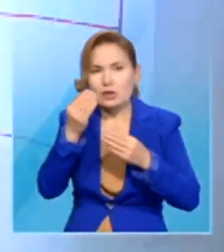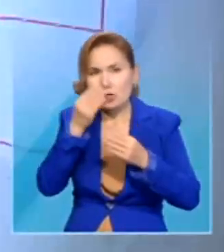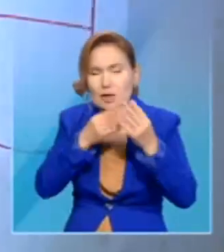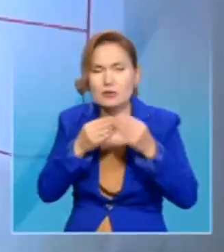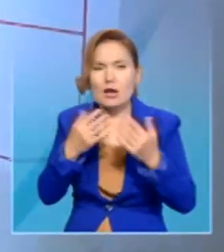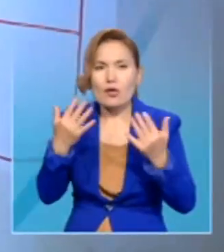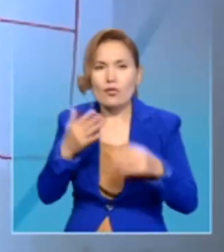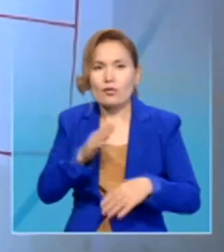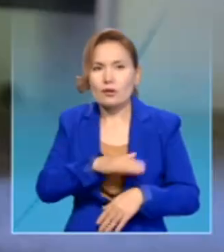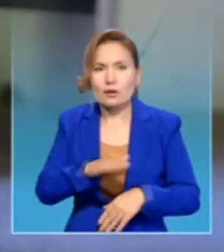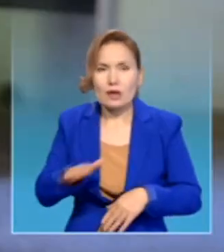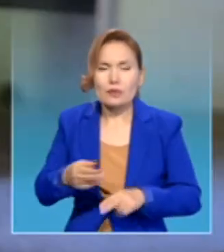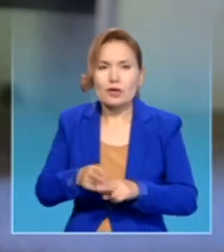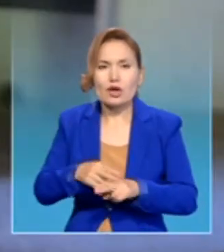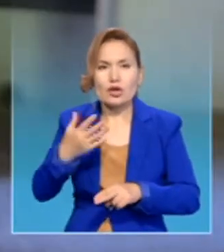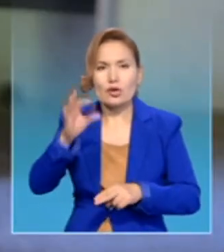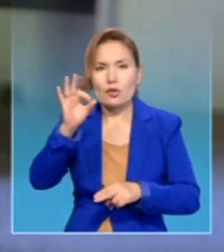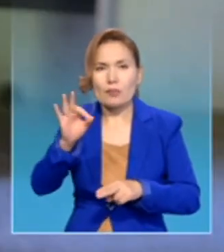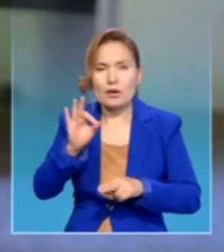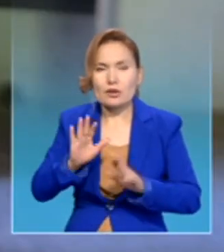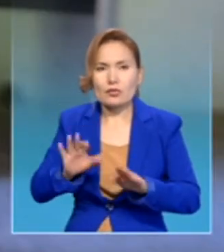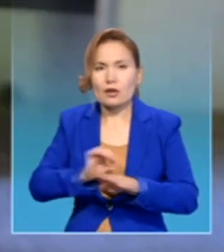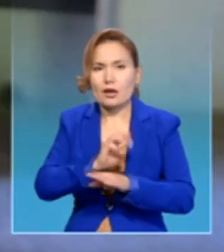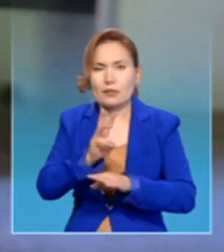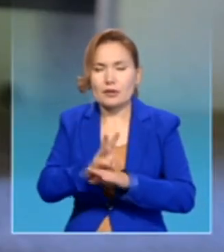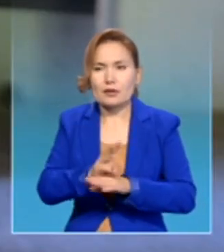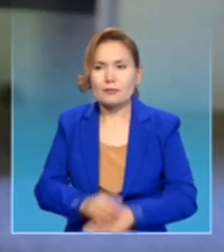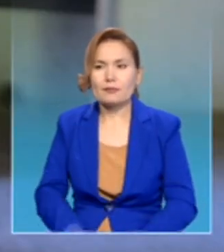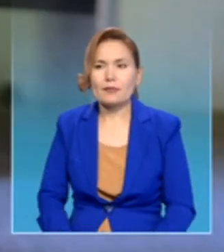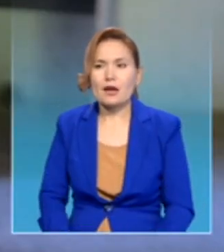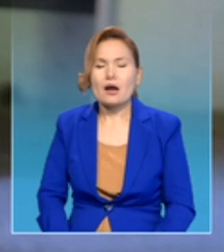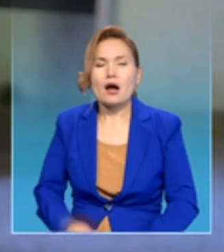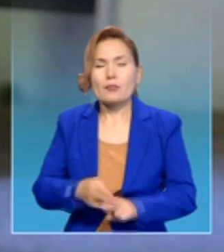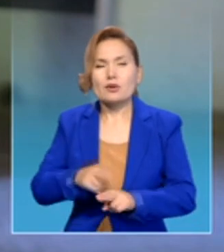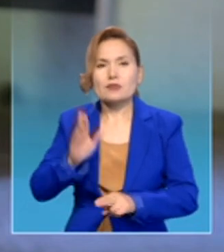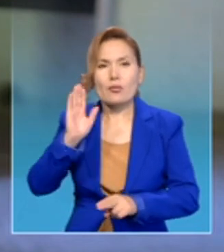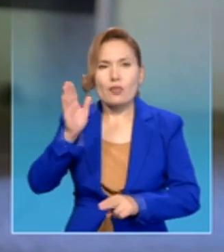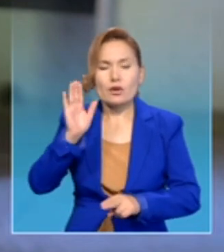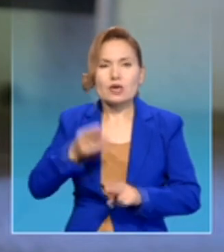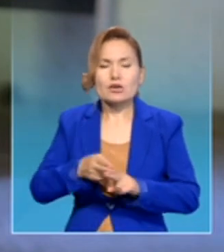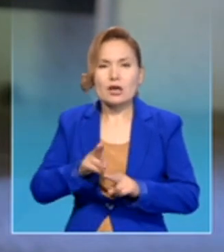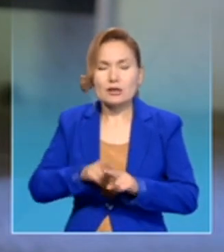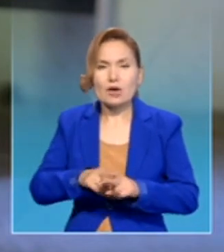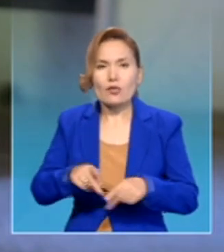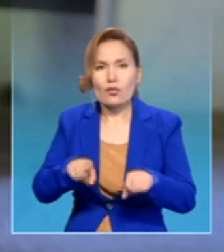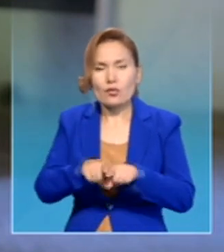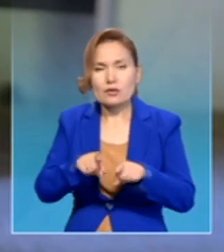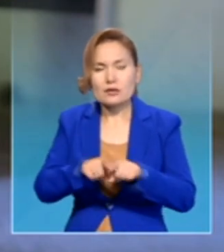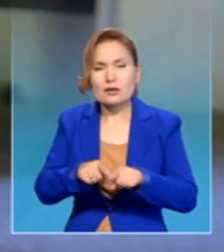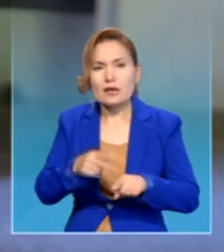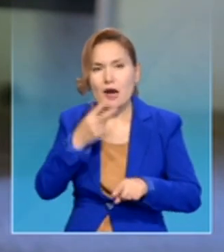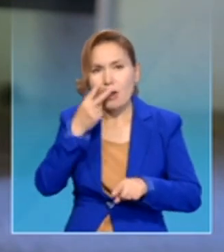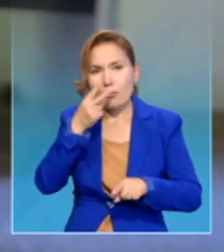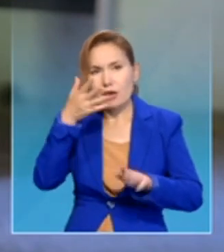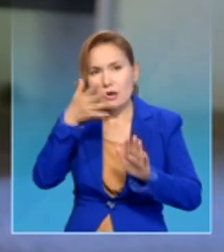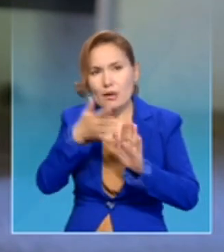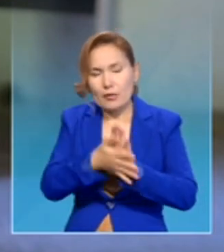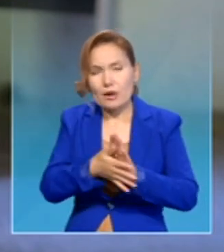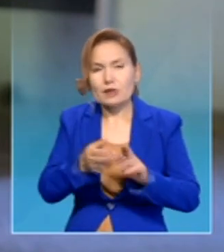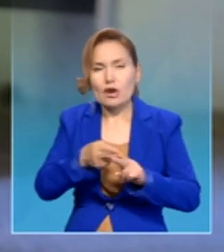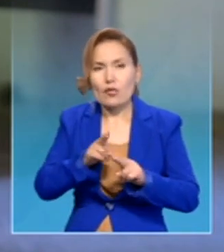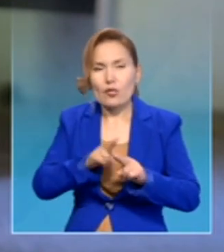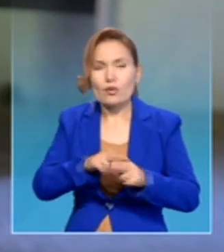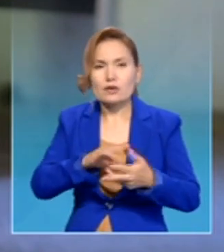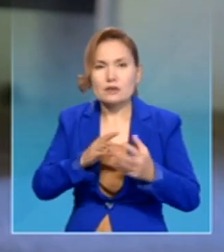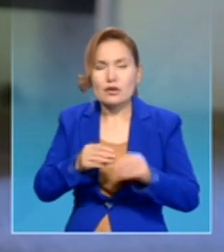олардың жартысында ғана бар. Қазір қолына тек бета-тестер, ал біз исследование арқылы өте мысалға Британияда BioNTech деген компания бар, ол